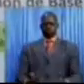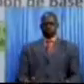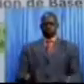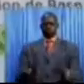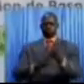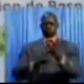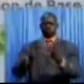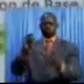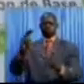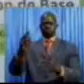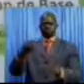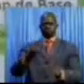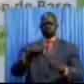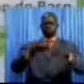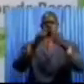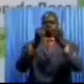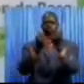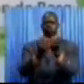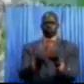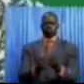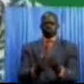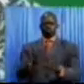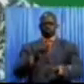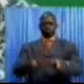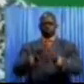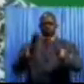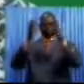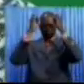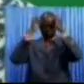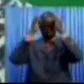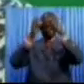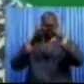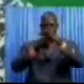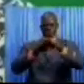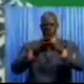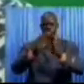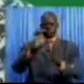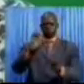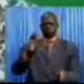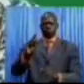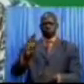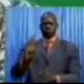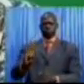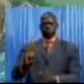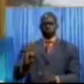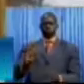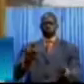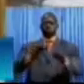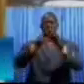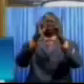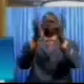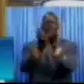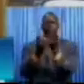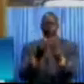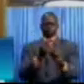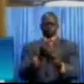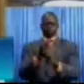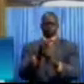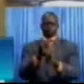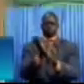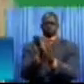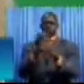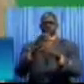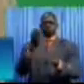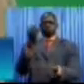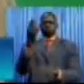ONG et associations actives en éducation de base, CESEB. Le groupe de plaidoyer composé de 12